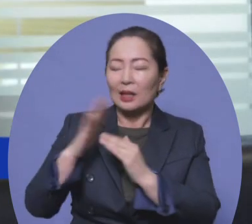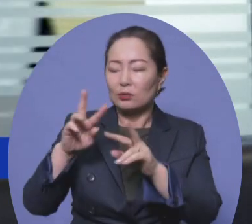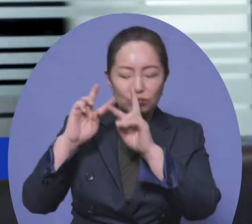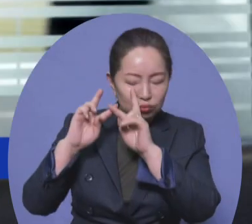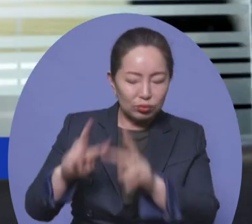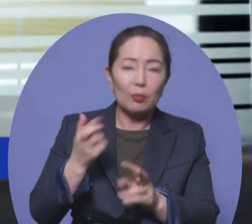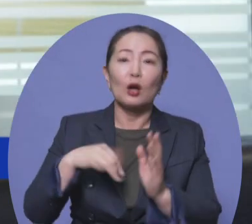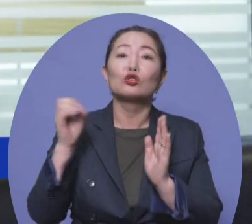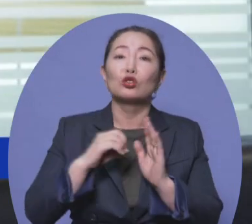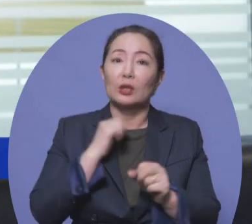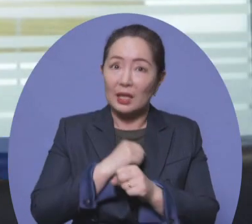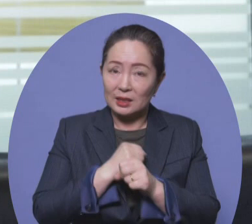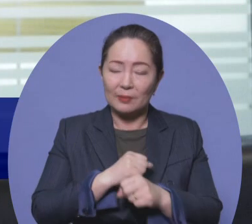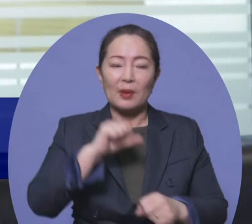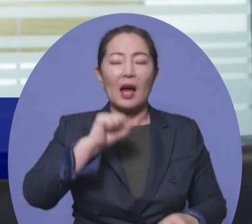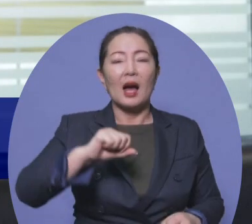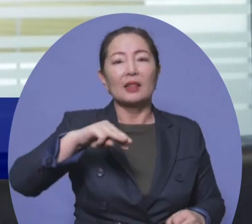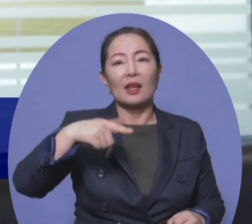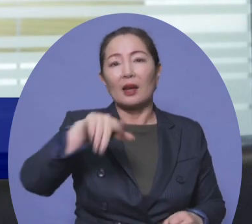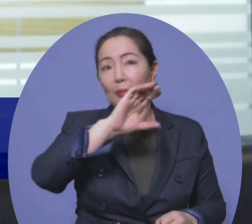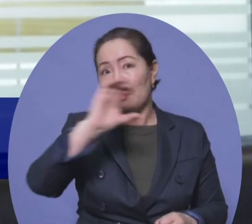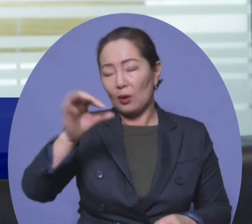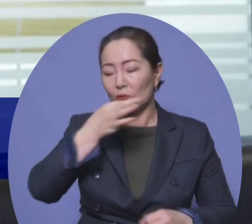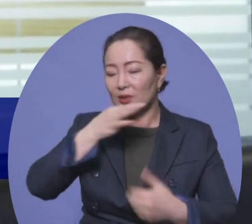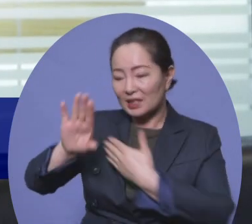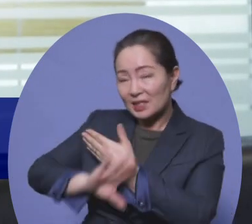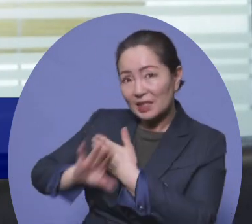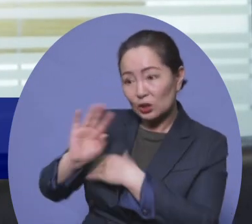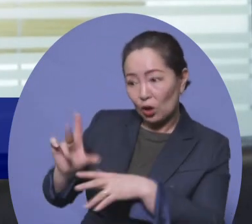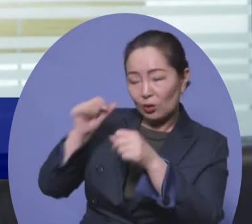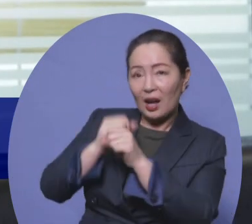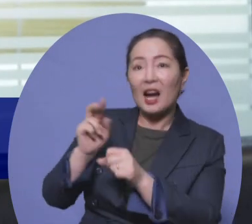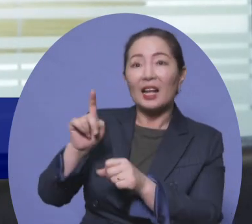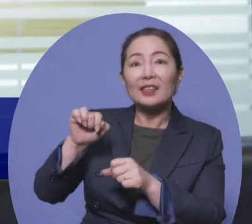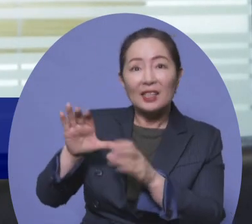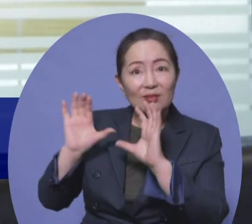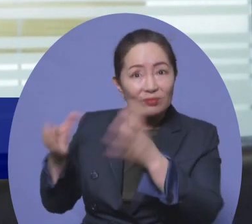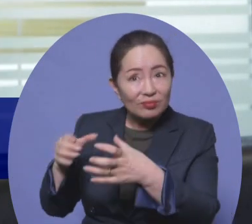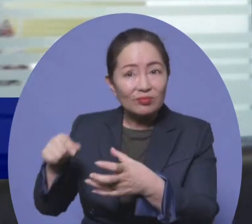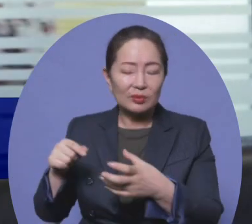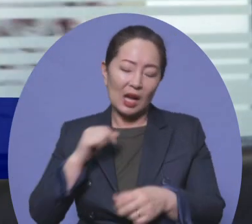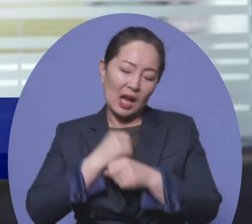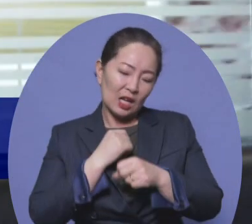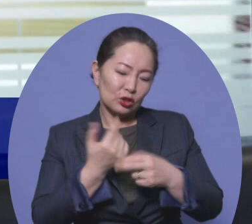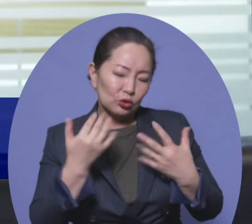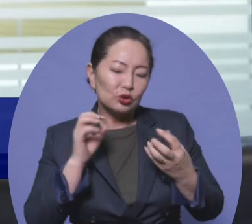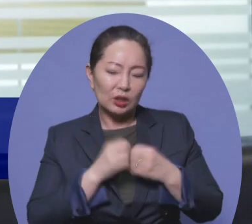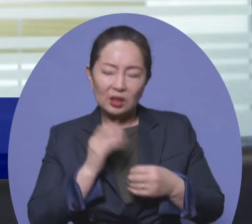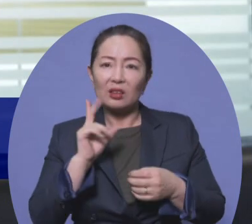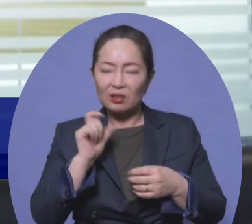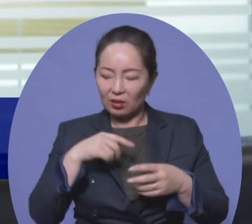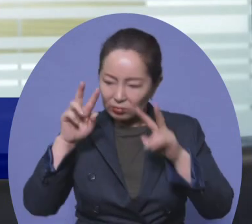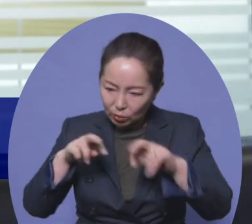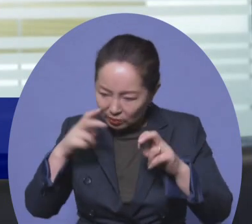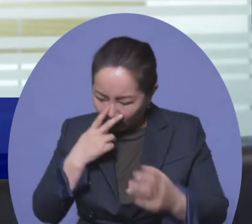явагдах ёстой үйл ажиллагаа. Авлигалтай тэмцэх газрын үрчлэн сэргийлэх соёлын гэрэлх үйл ажиллагааны хэлтс бол маш их одоо үйл ажиллагаа хийдгийг бид нар сая